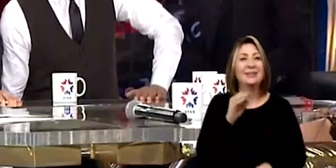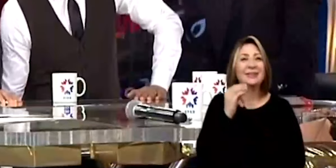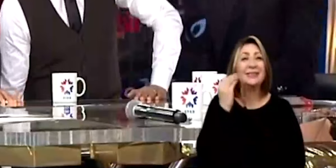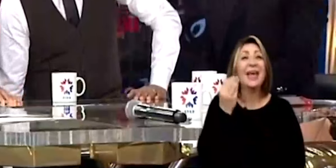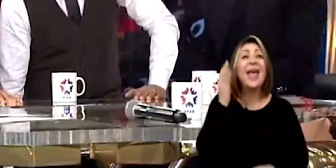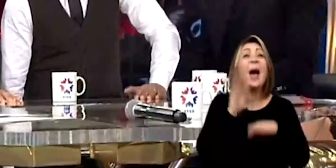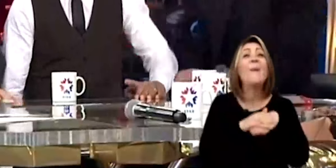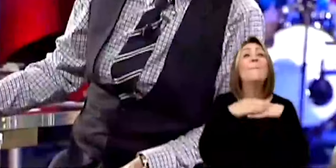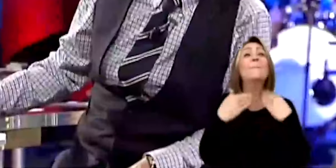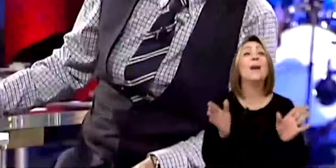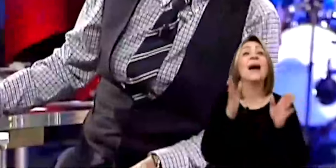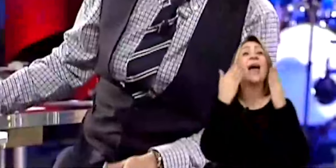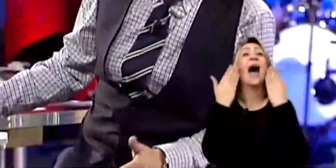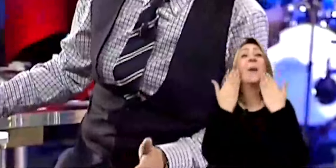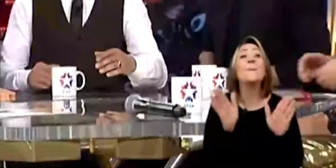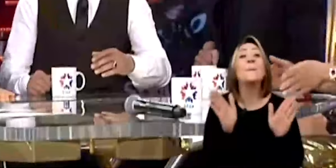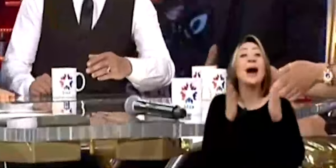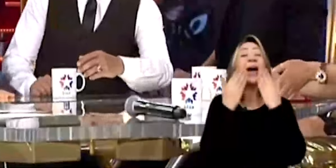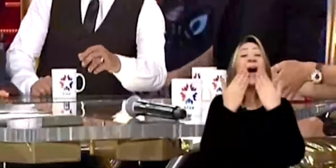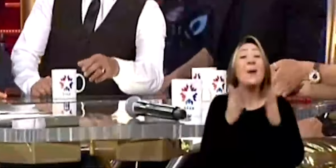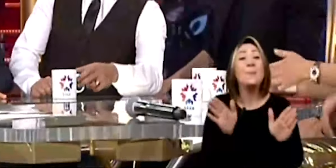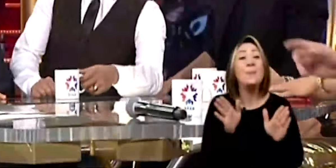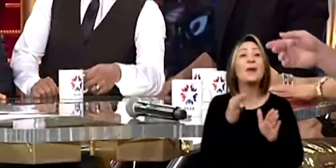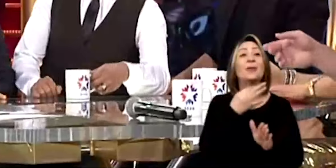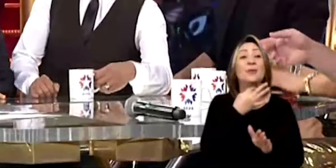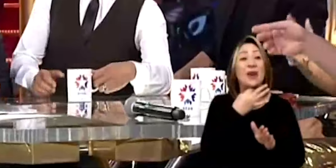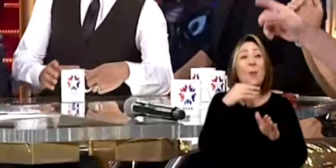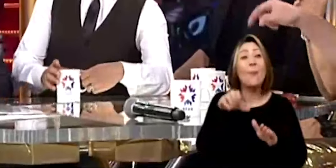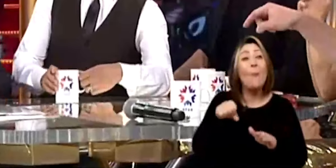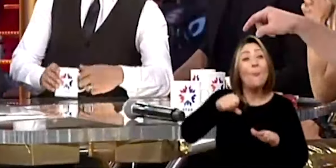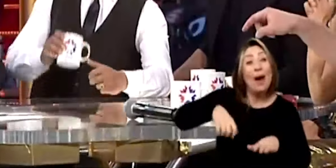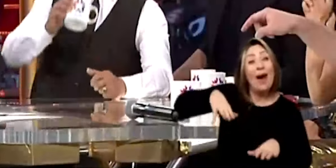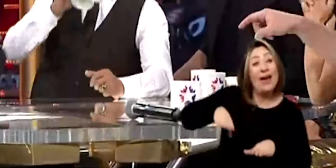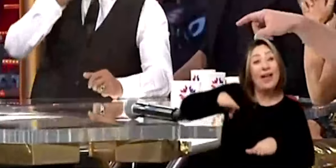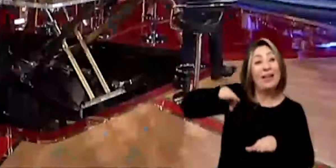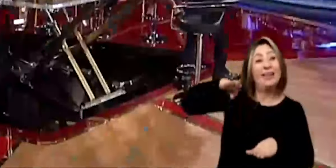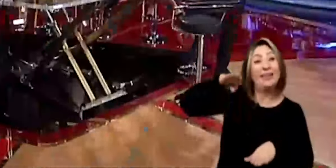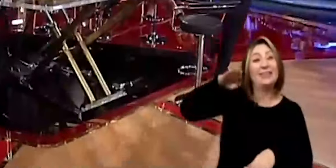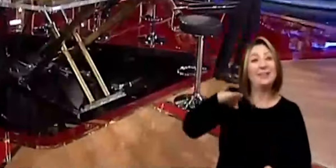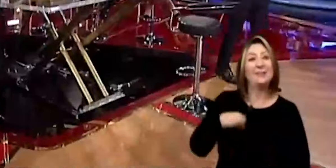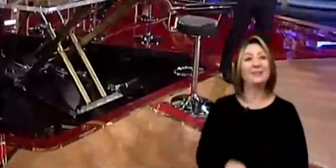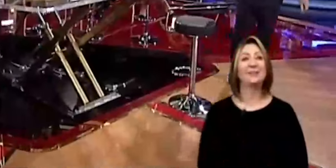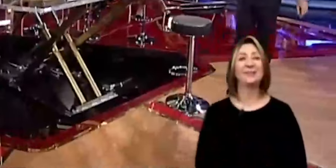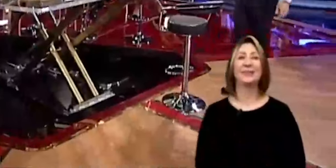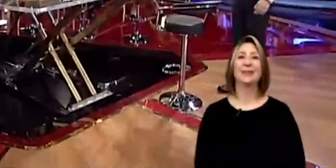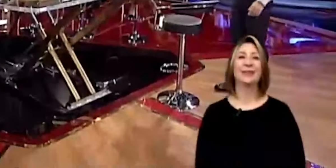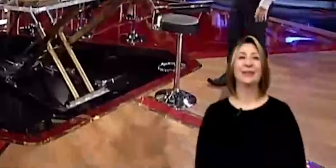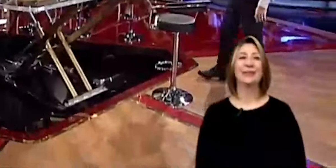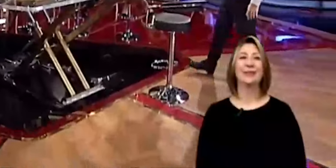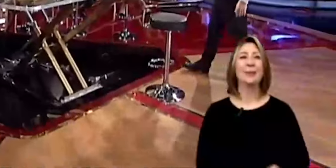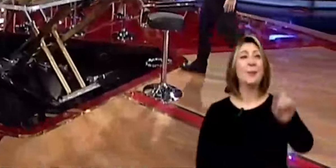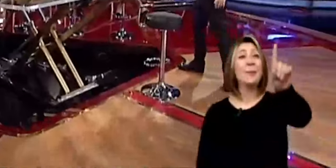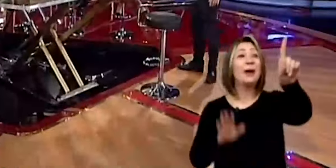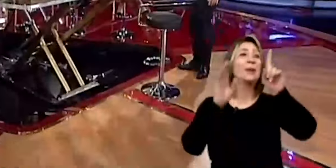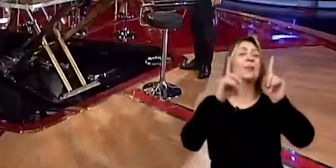bak yapmayın. Biraz kaldırayım yukarıya. Yapmayın. Ya, vallahi bakın. Abi yani biraz benim, abi, bak, yukarıya kaldırayım. Bir